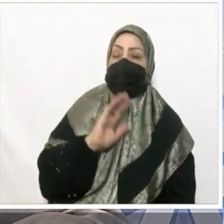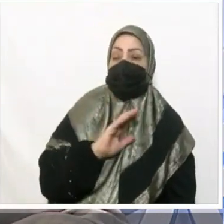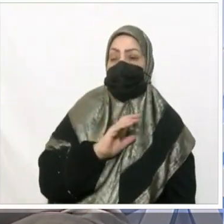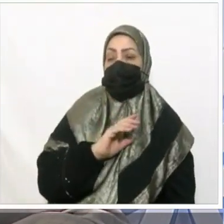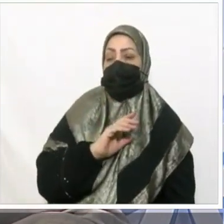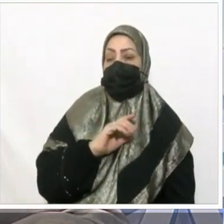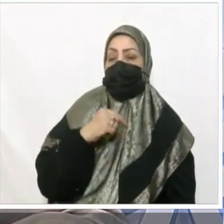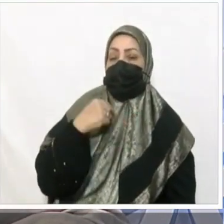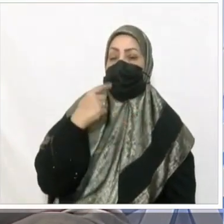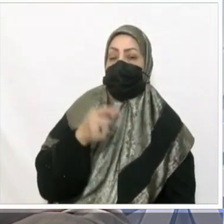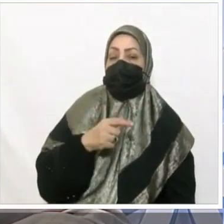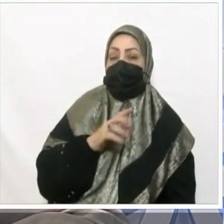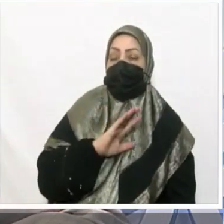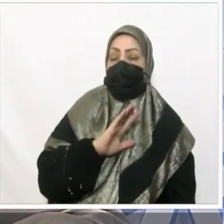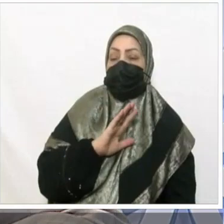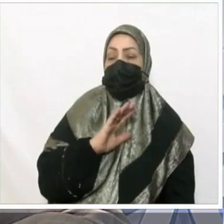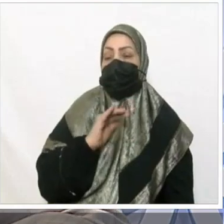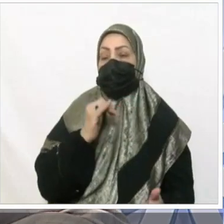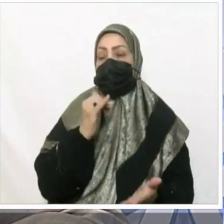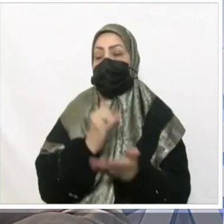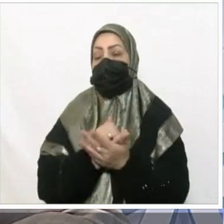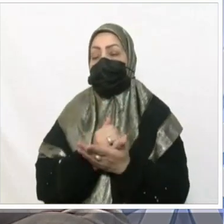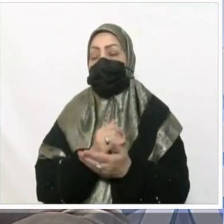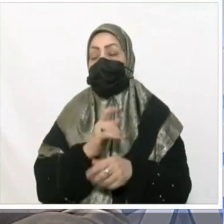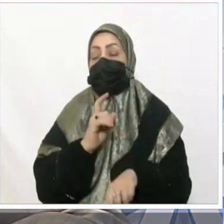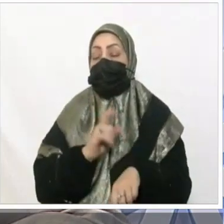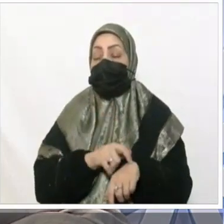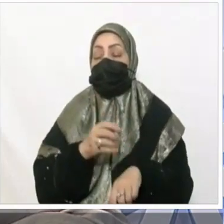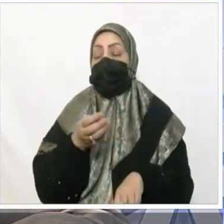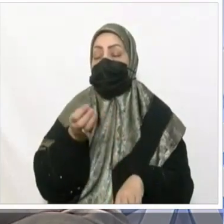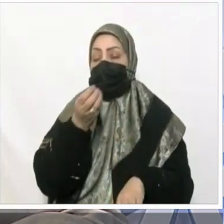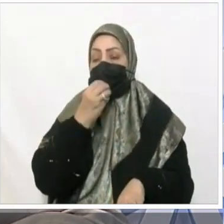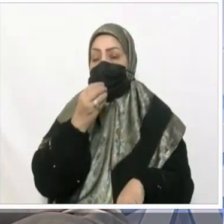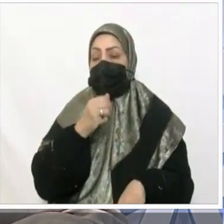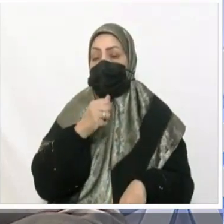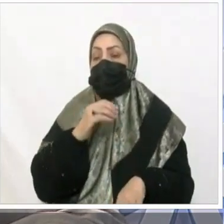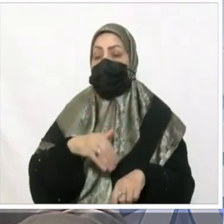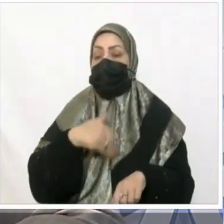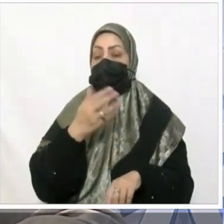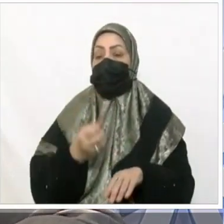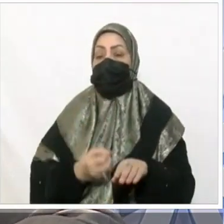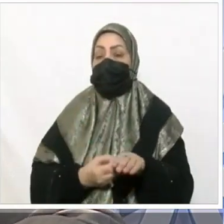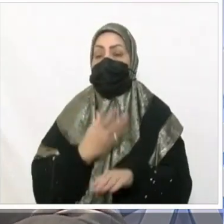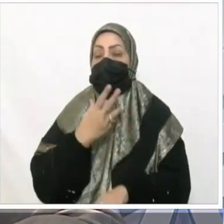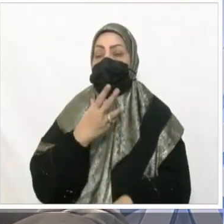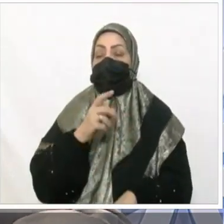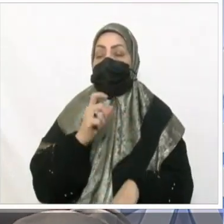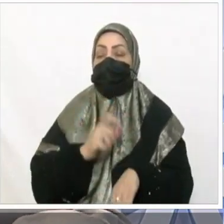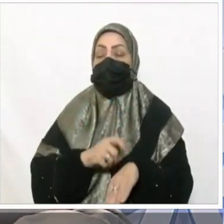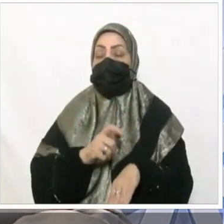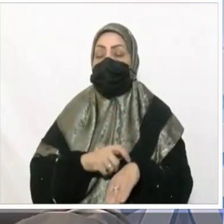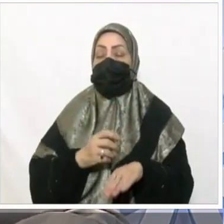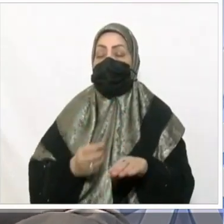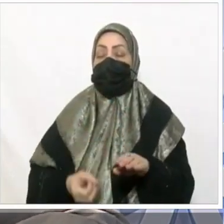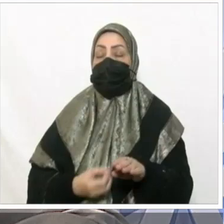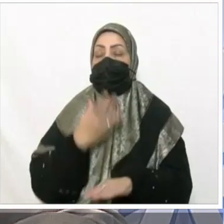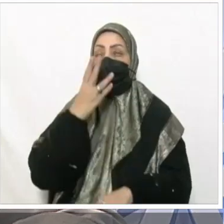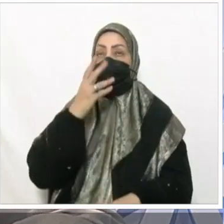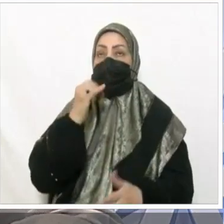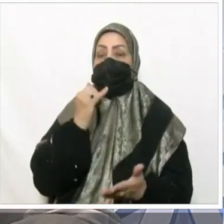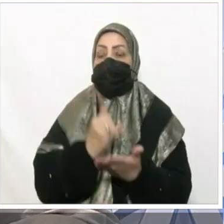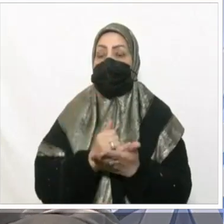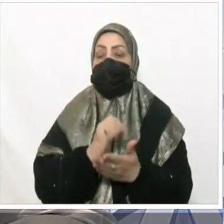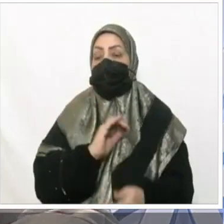أكل بعد دخول وقت الفجر، بعد طلوع الفجر الصادق، وأنه شرب بعد طلوع